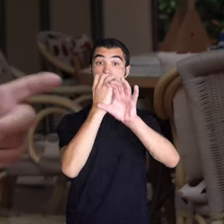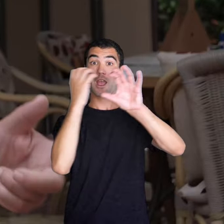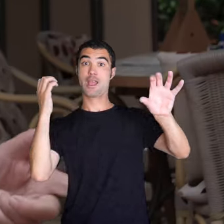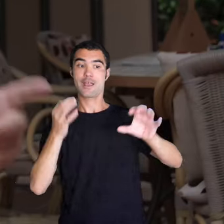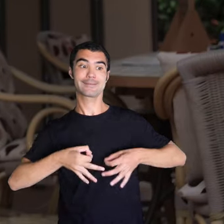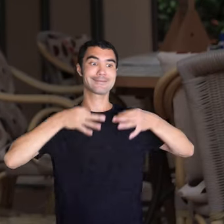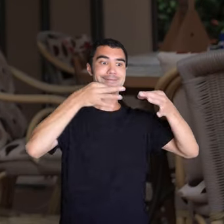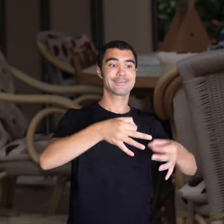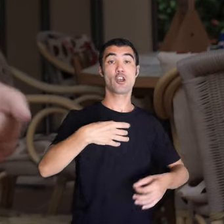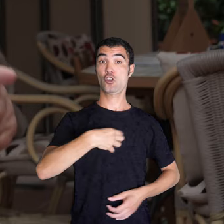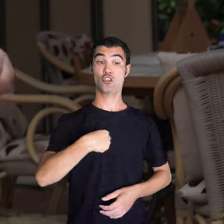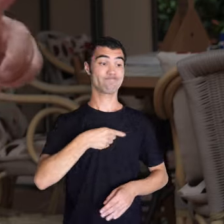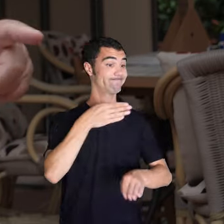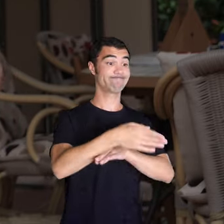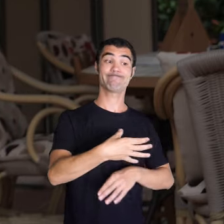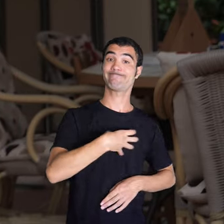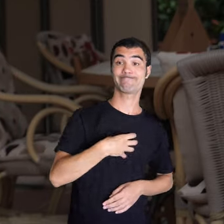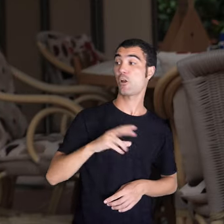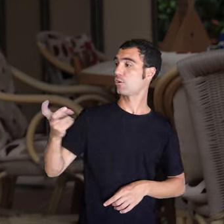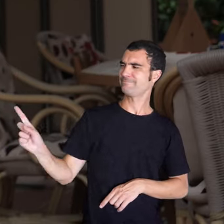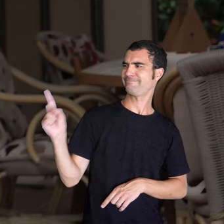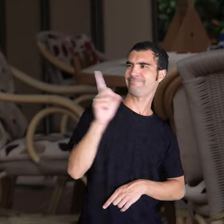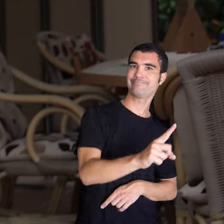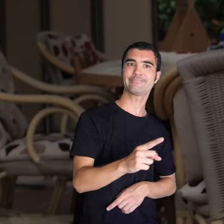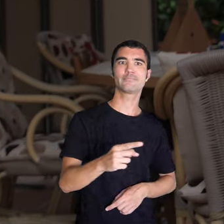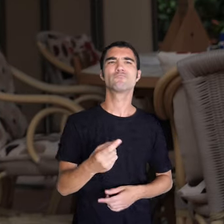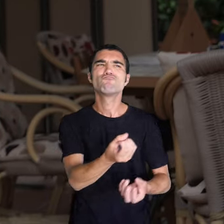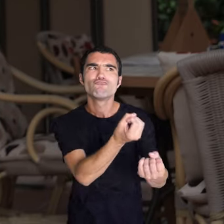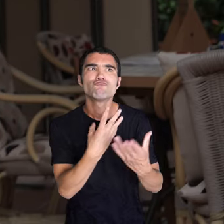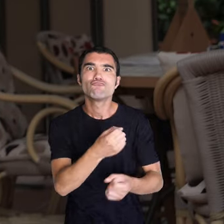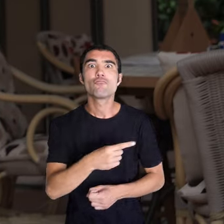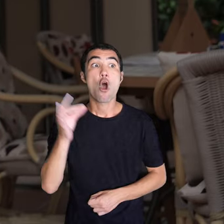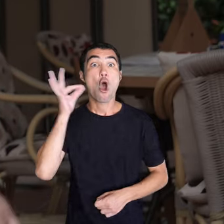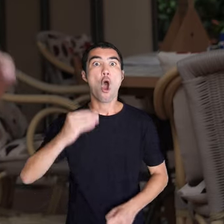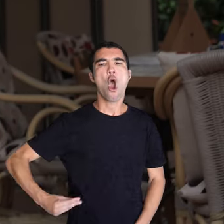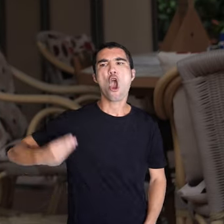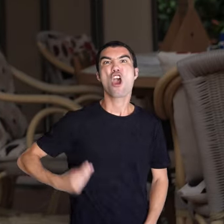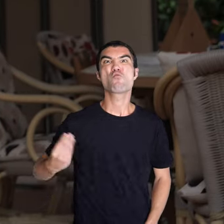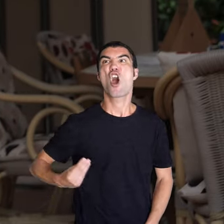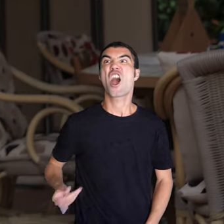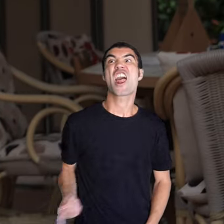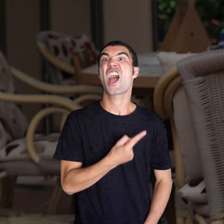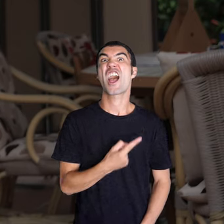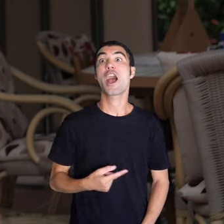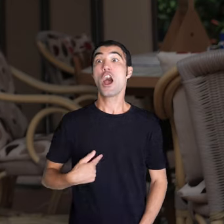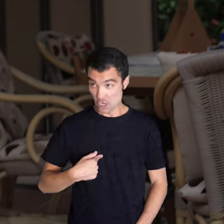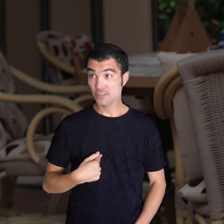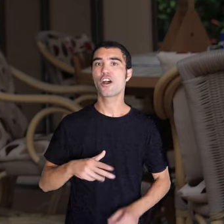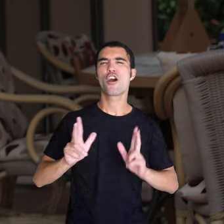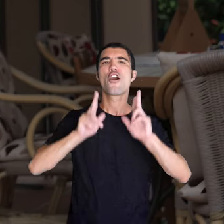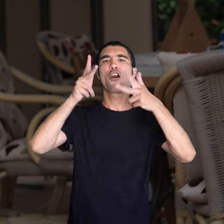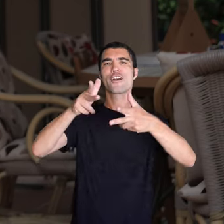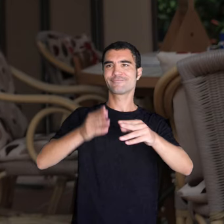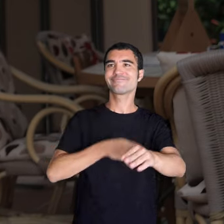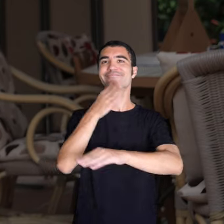i si jo no podia, hi havia un altre que tan pogut estar, que tan bona, vaja. Així, quan anàvem a l'hotel Mare Nostrum, hi havia el